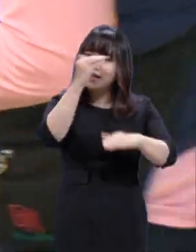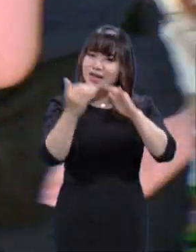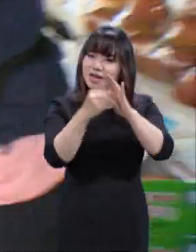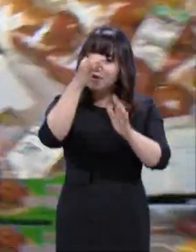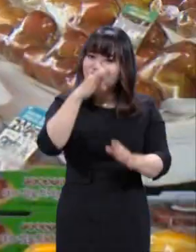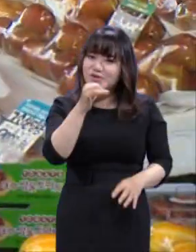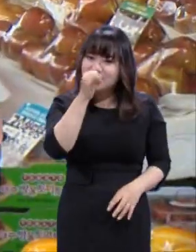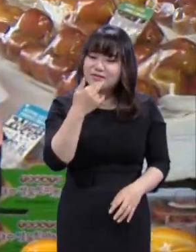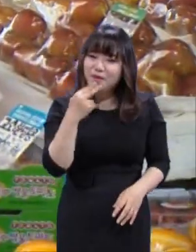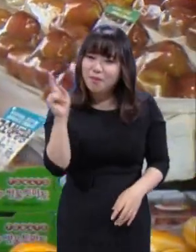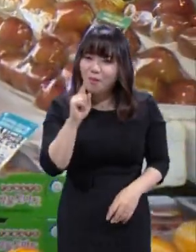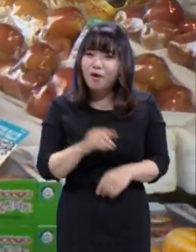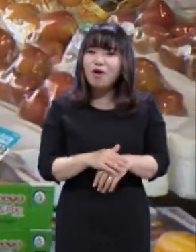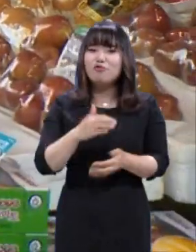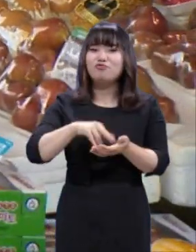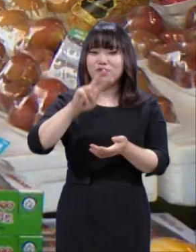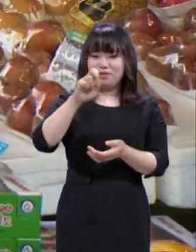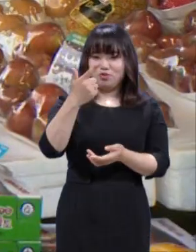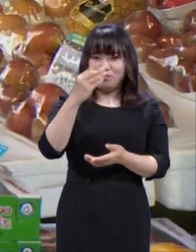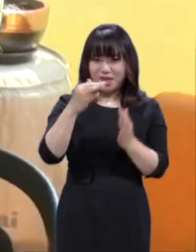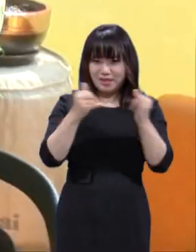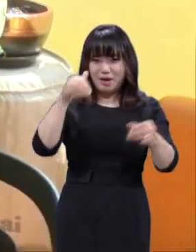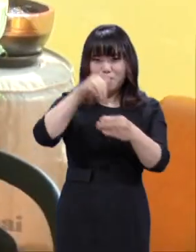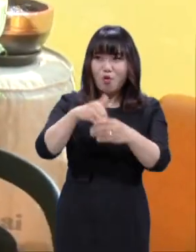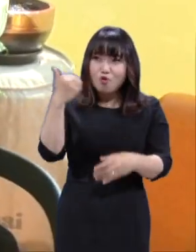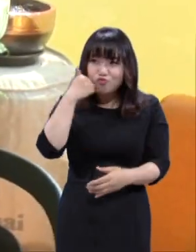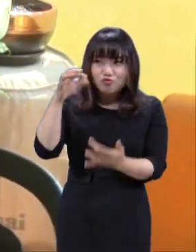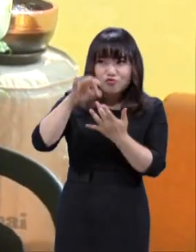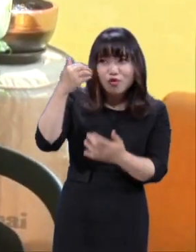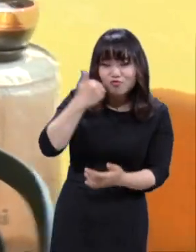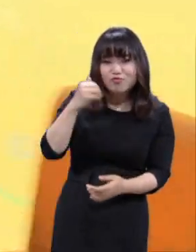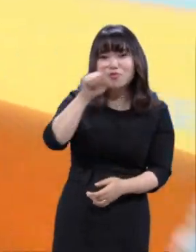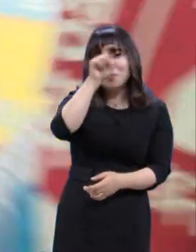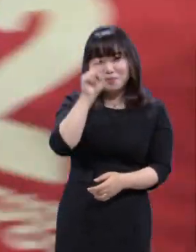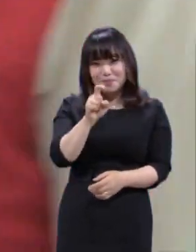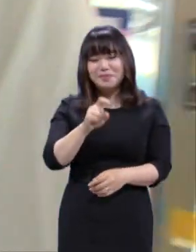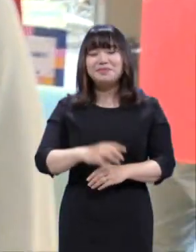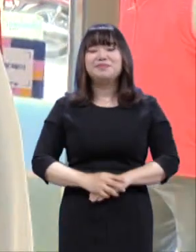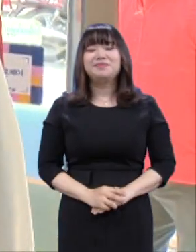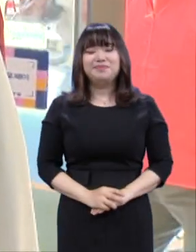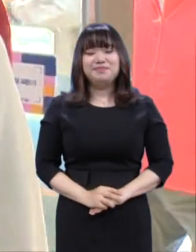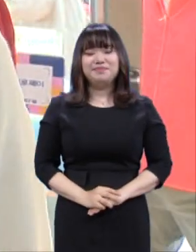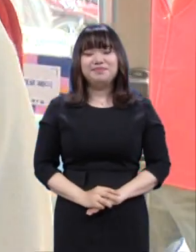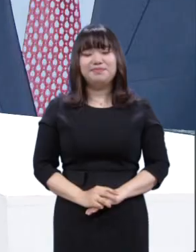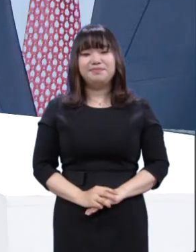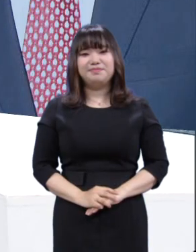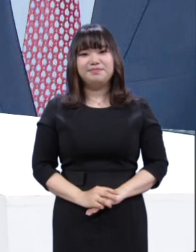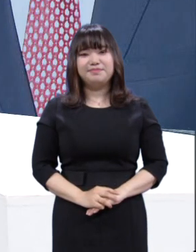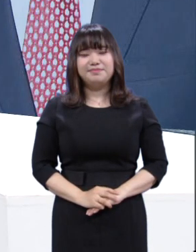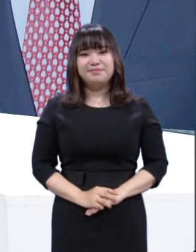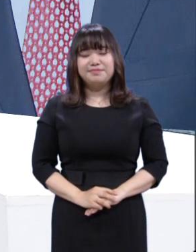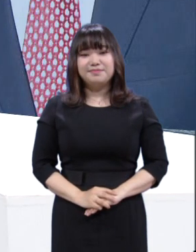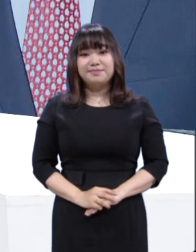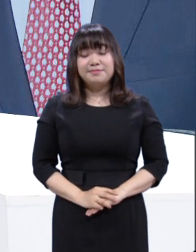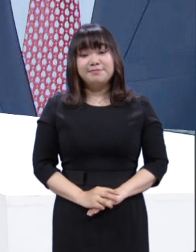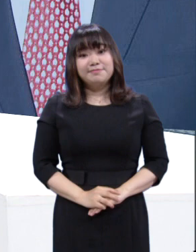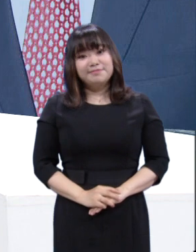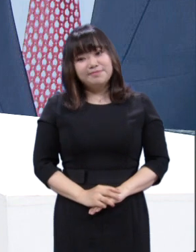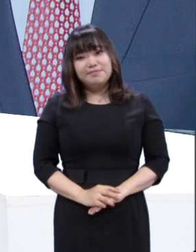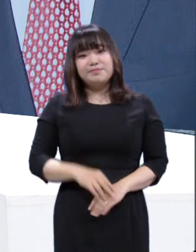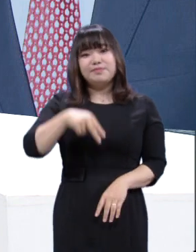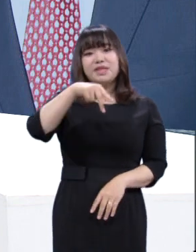있을지는 26만 강북구 유권자들 표심에 달렸습니다. BTV 뉴스 서주원입니다.